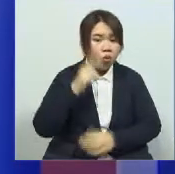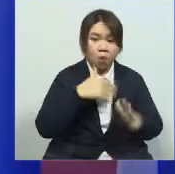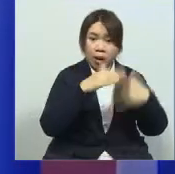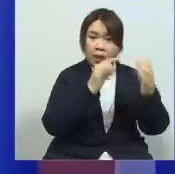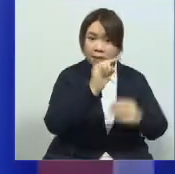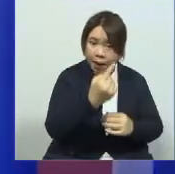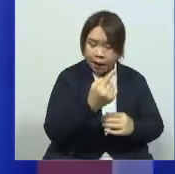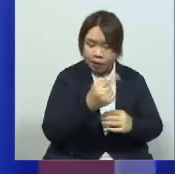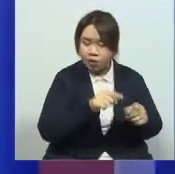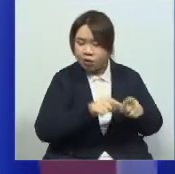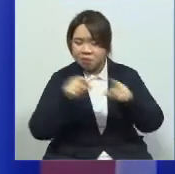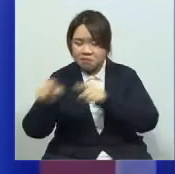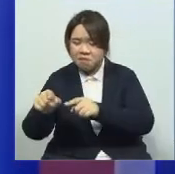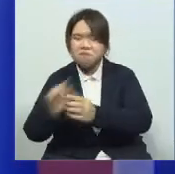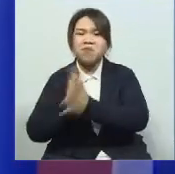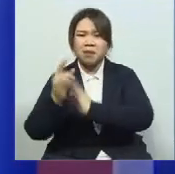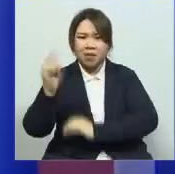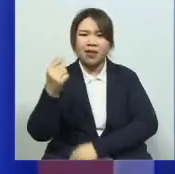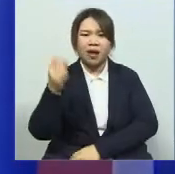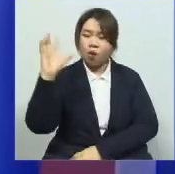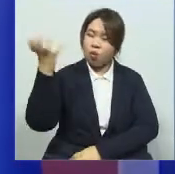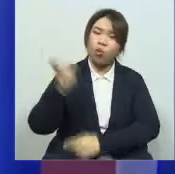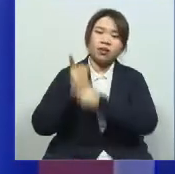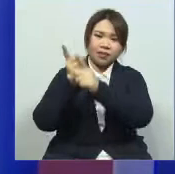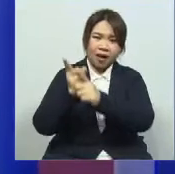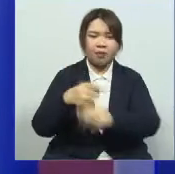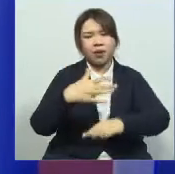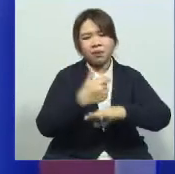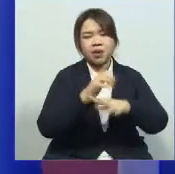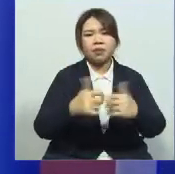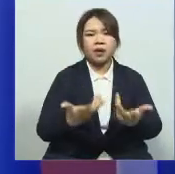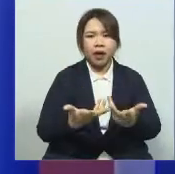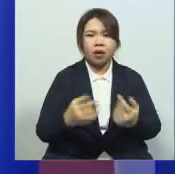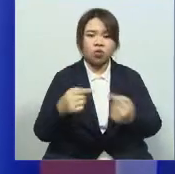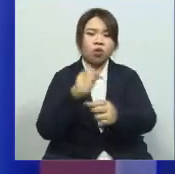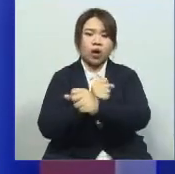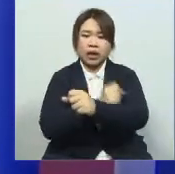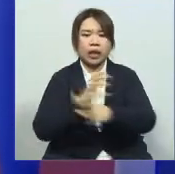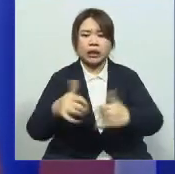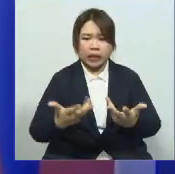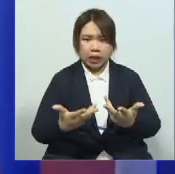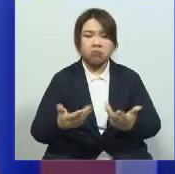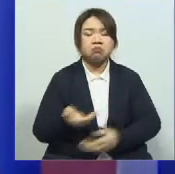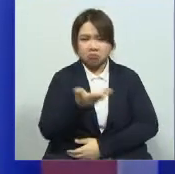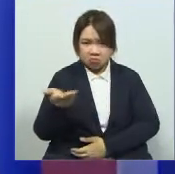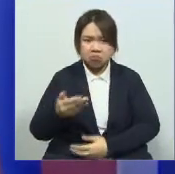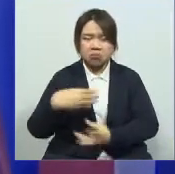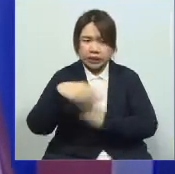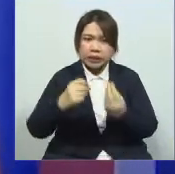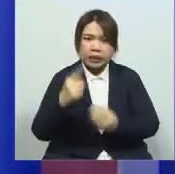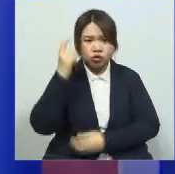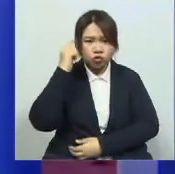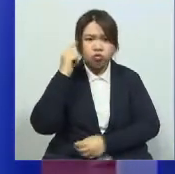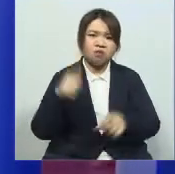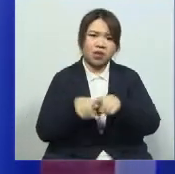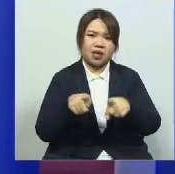จแบบใหม่ว่าโลกเปลี่ยนเป็นยังไงเทรนด์การเมืองเป็นยังไงเทรนด์แรงงานเป็นยังไงนะครับว่าก็เศรษฐกิจมันเป็นยังไงก็อย